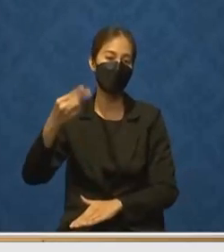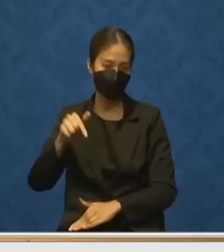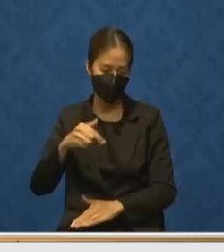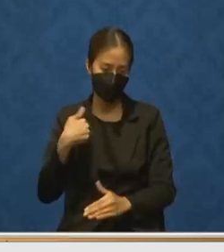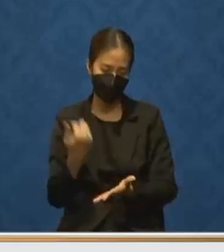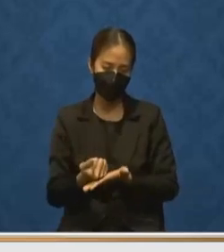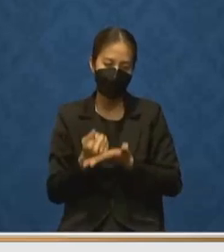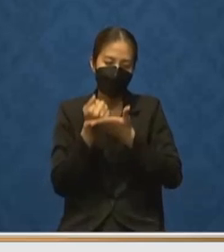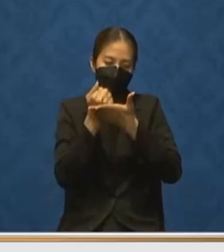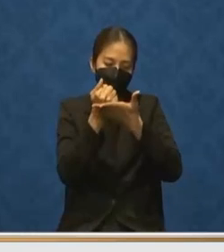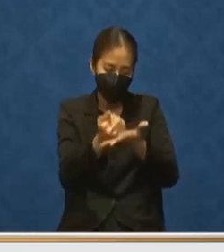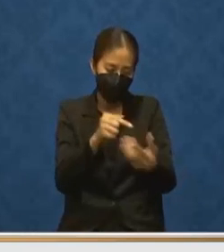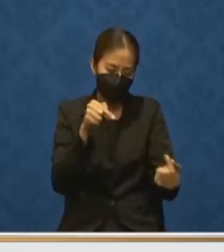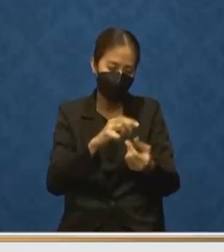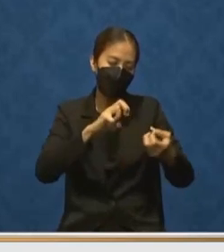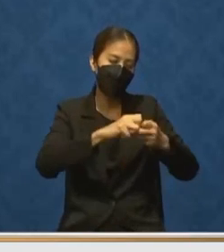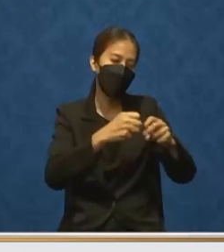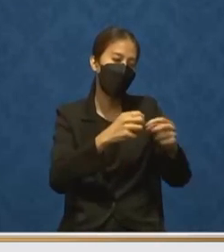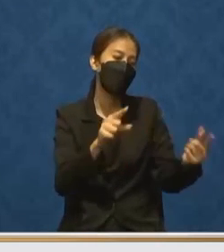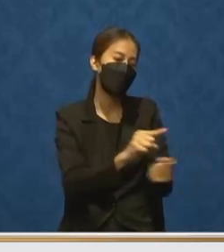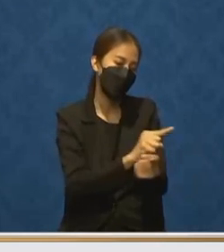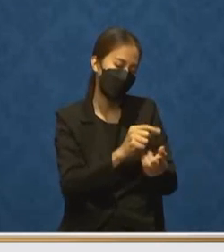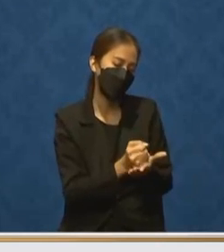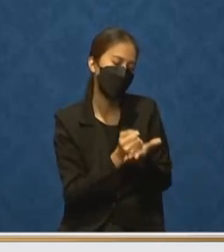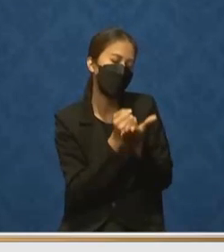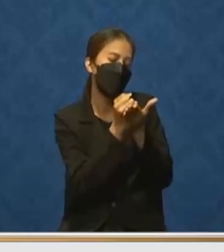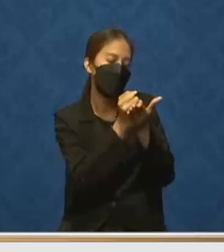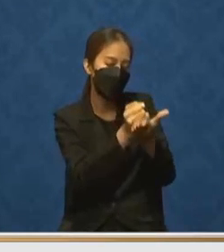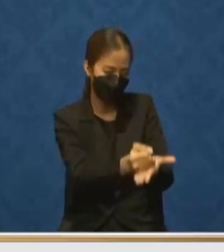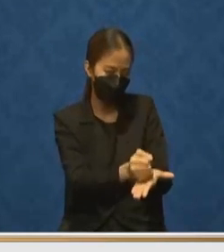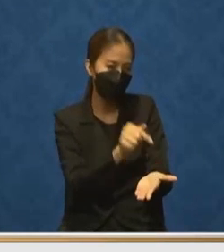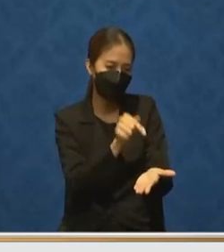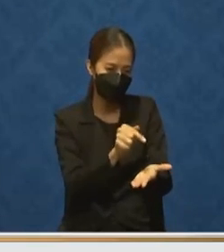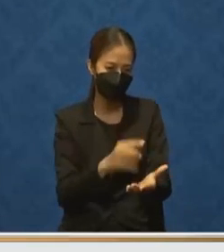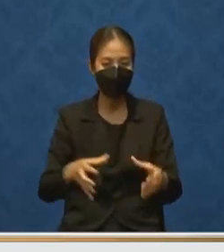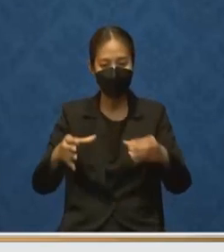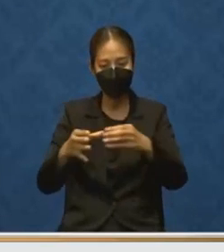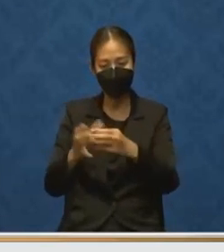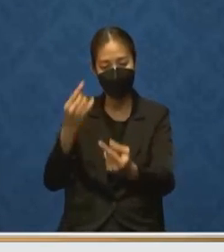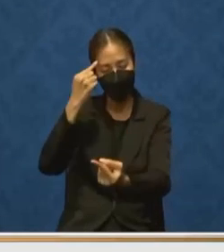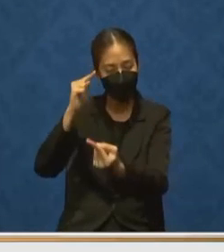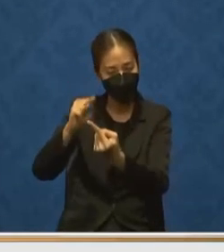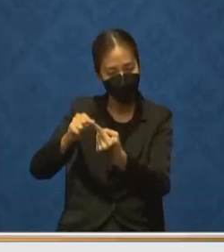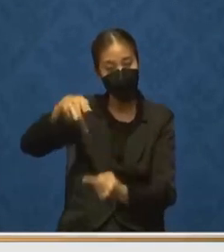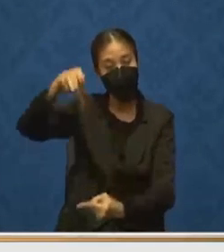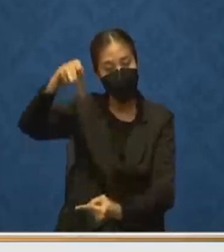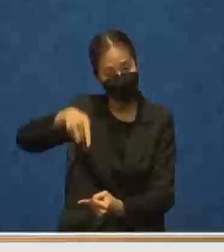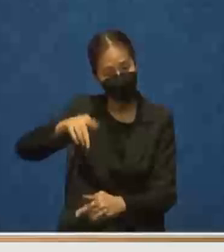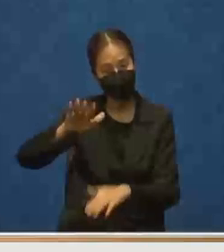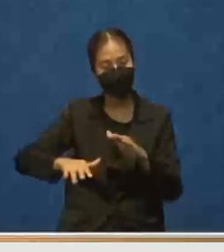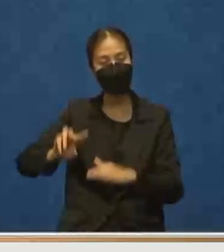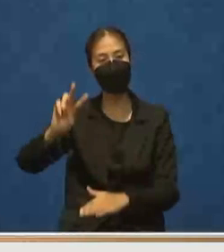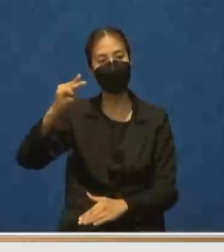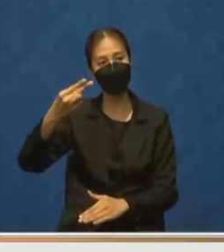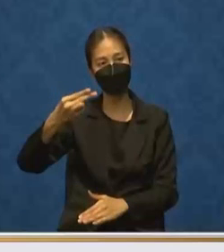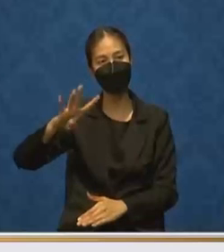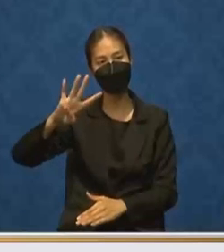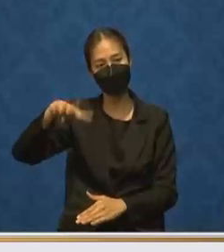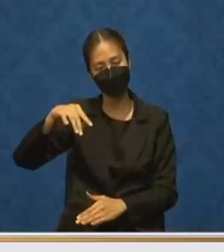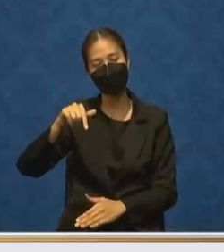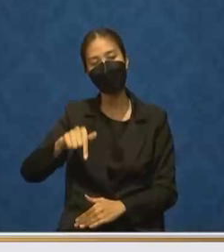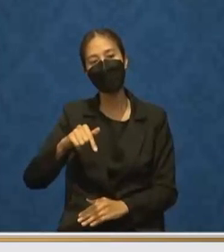ผู้ประสบปัญหาทางสังคมพัฒนาคุณภาพชีวิตประชาชนกลุ่มเป้าหมายพิเศษในพื้นที่ 24,960